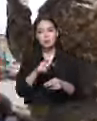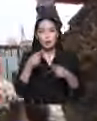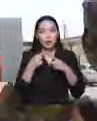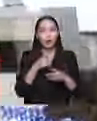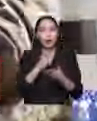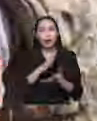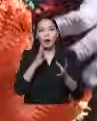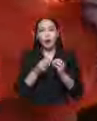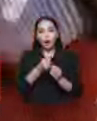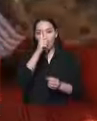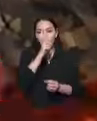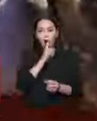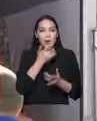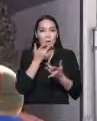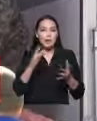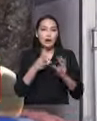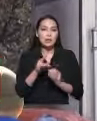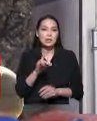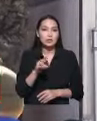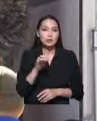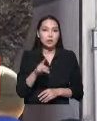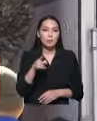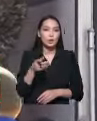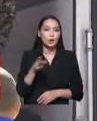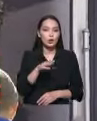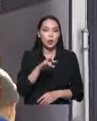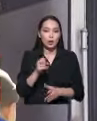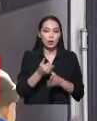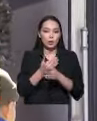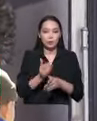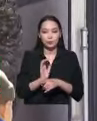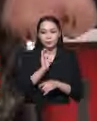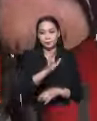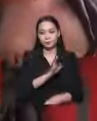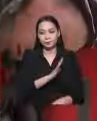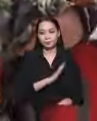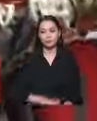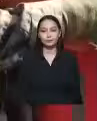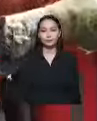соңғы бір айдың көлемінде қызылжар өңіріне 1000 тоннадан астам көмек көрсетілген.